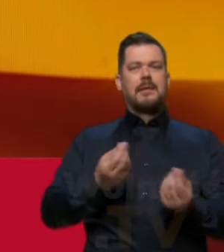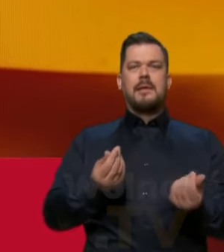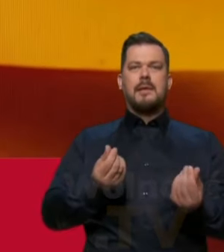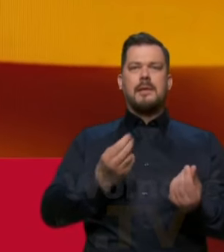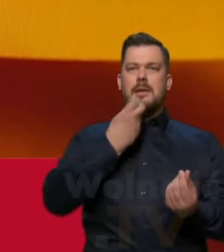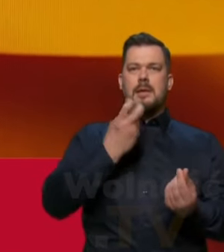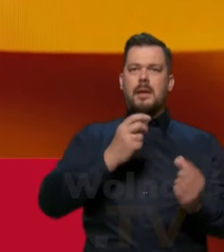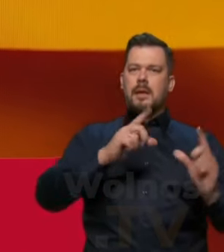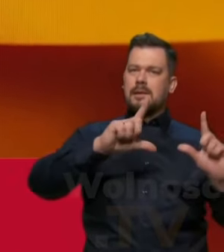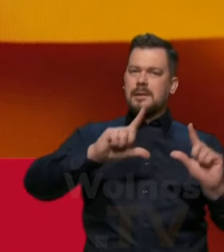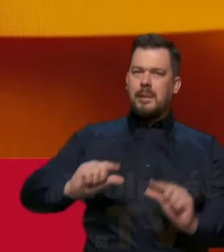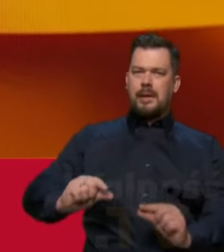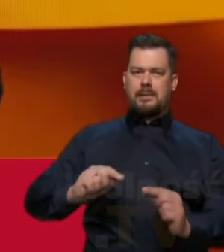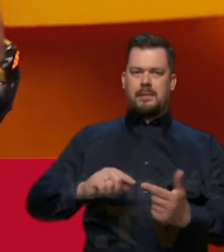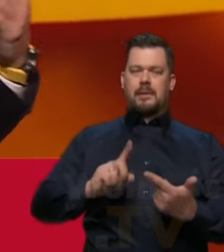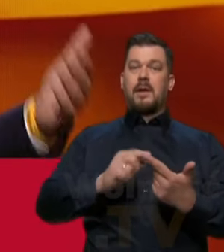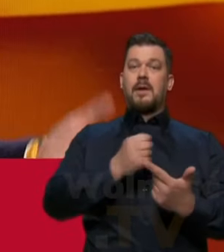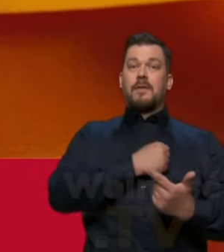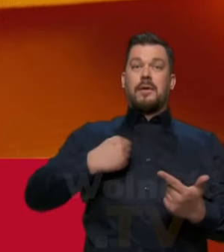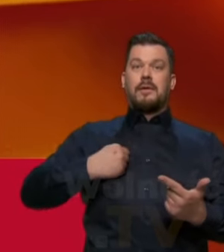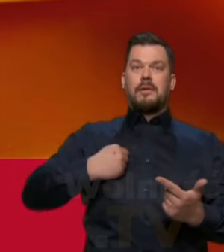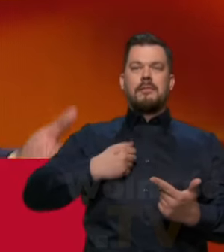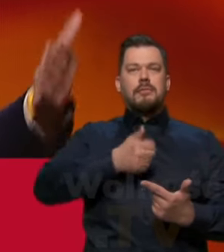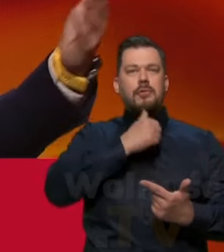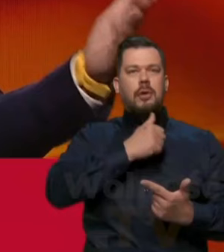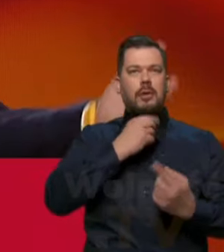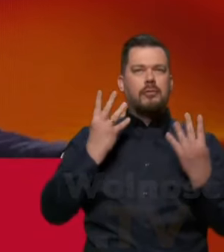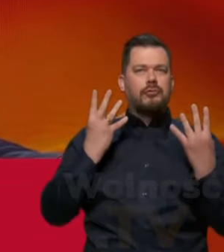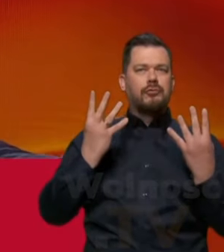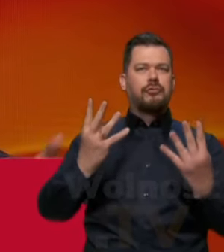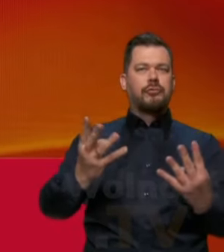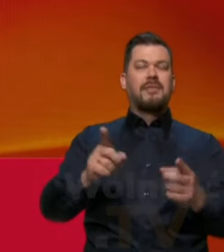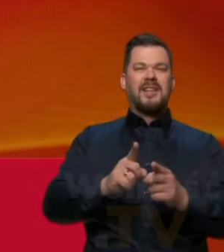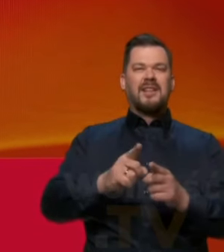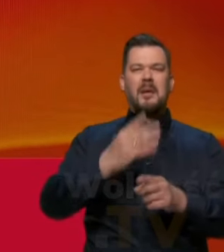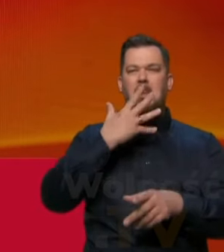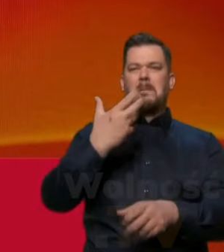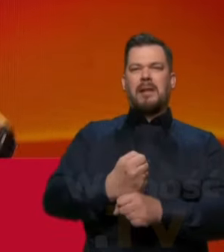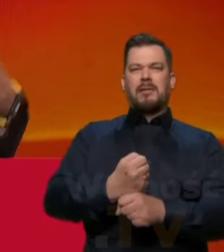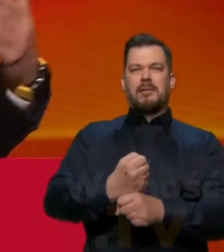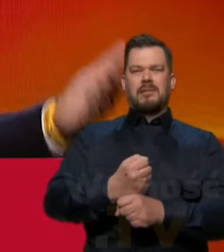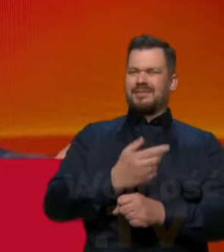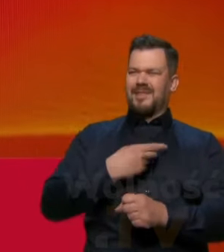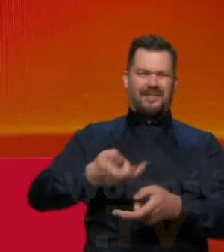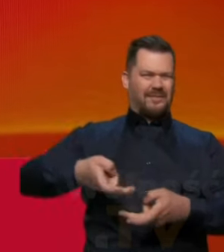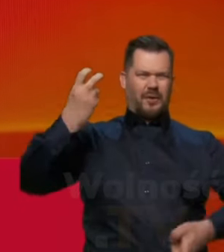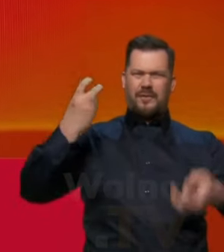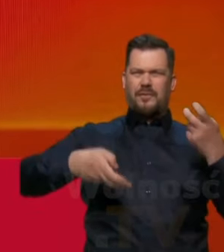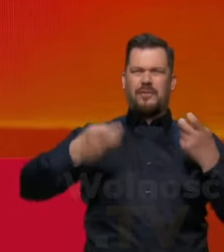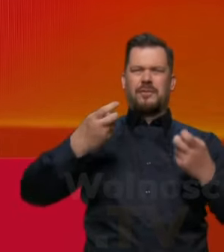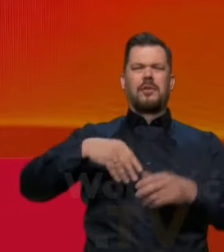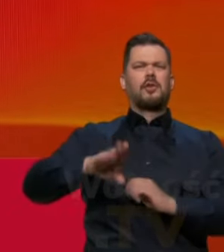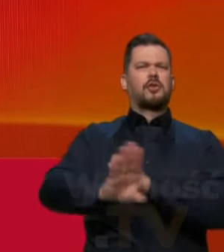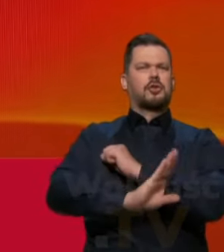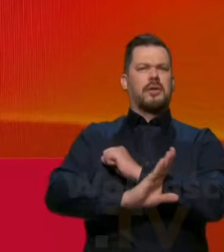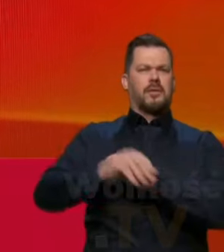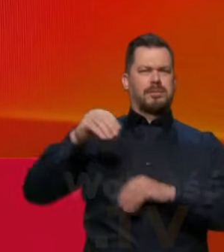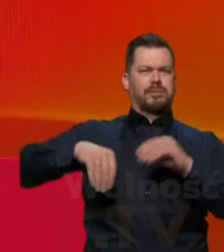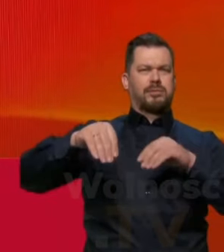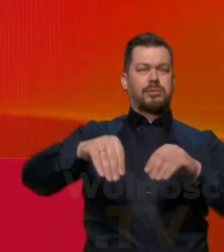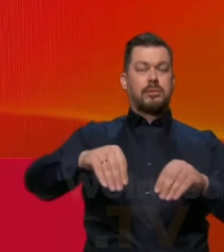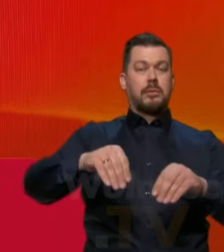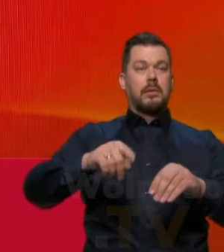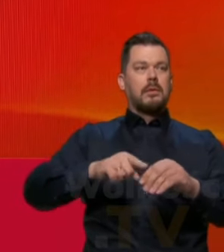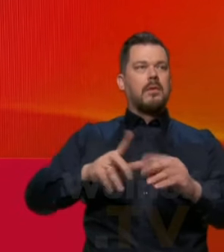energii spadały. Walczymy o to, żeby Warszawa była jak najbardziej zielona. Rozbetonowujemy podwórka i sadzimy drzewa. To wszystko